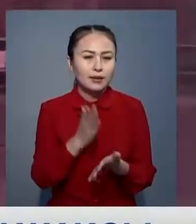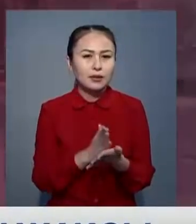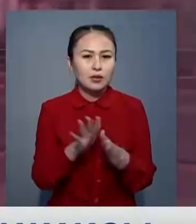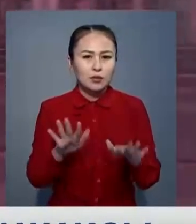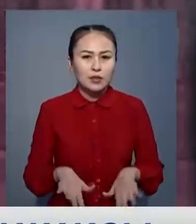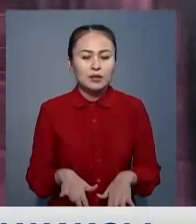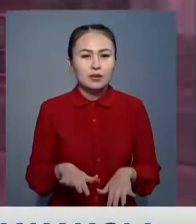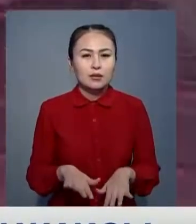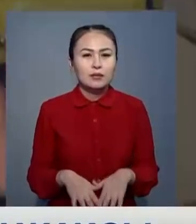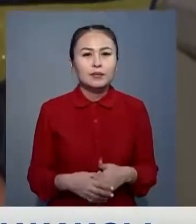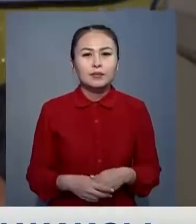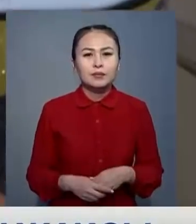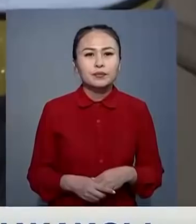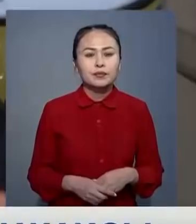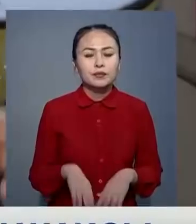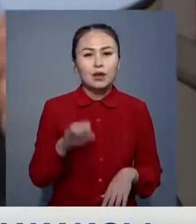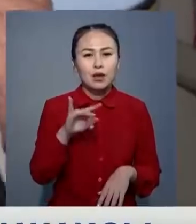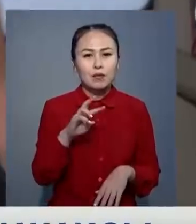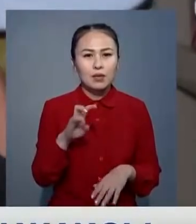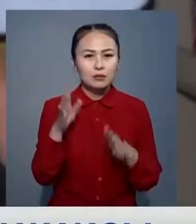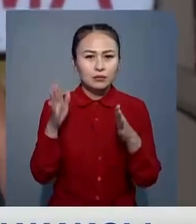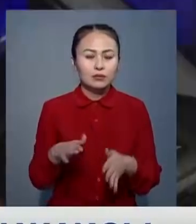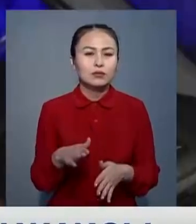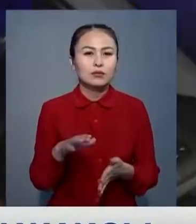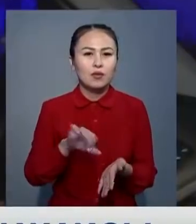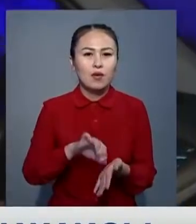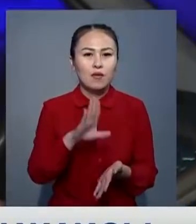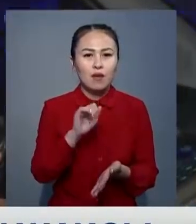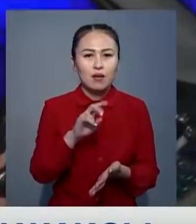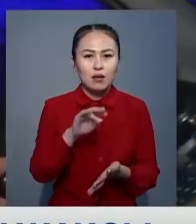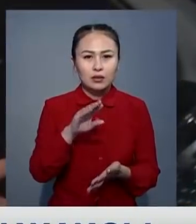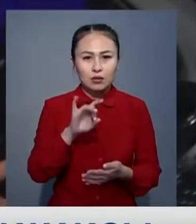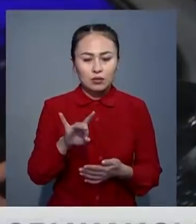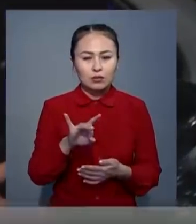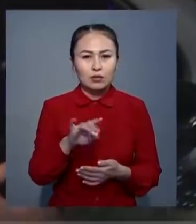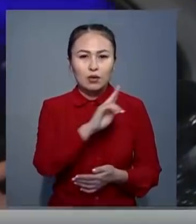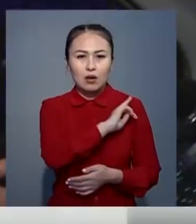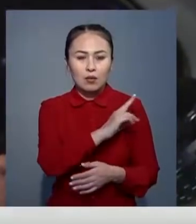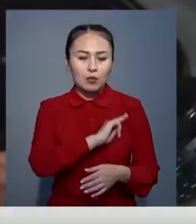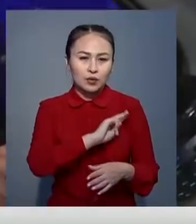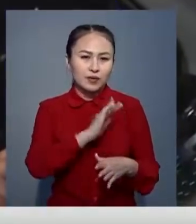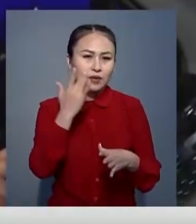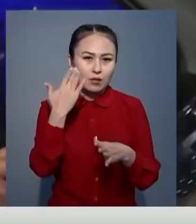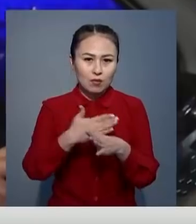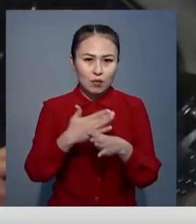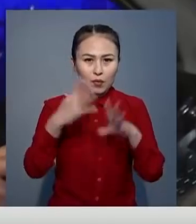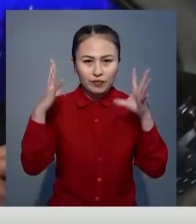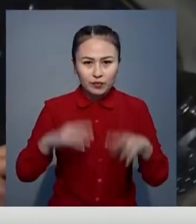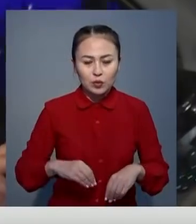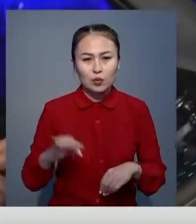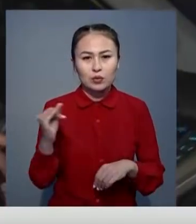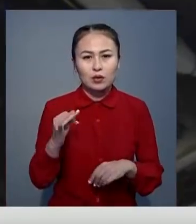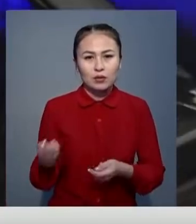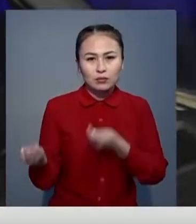дәрігерлерінің қолғанатына айналған. Арман жайлы айтатын болсақ, волонтер жұмысымызға көмегі өте зор. Көмектесіп,